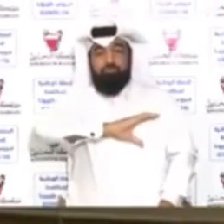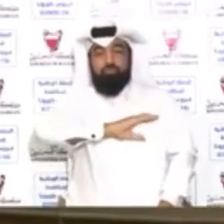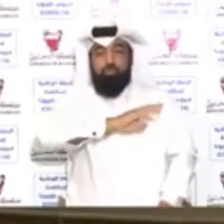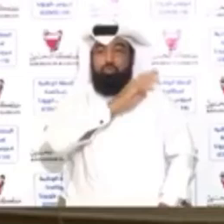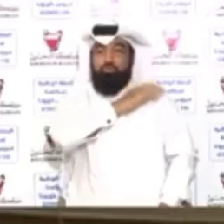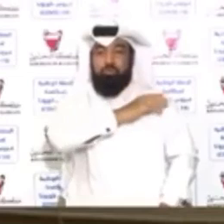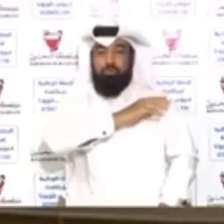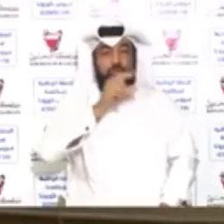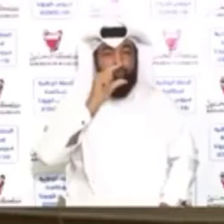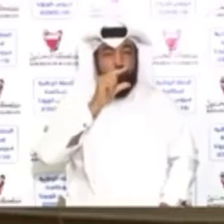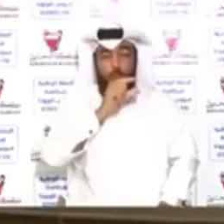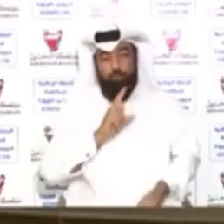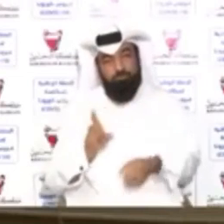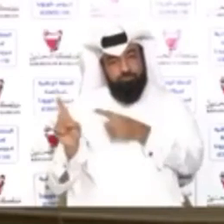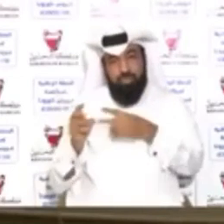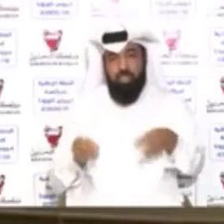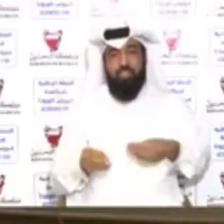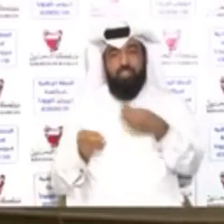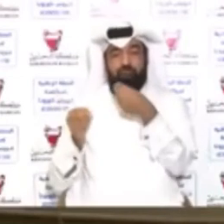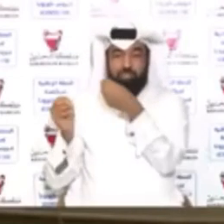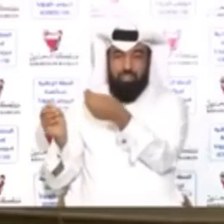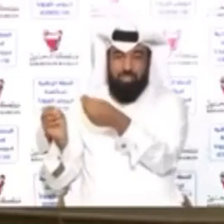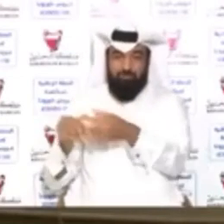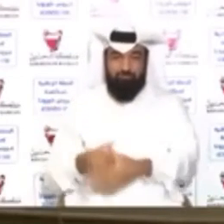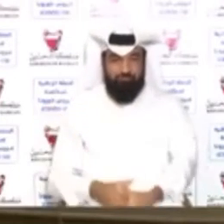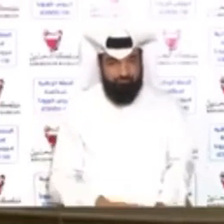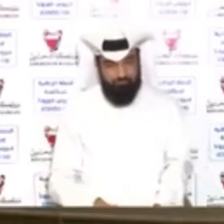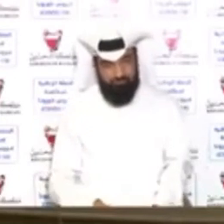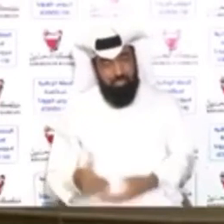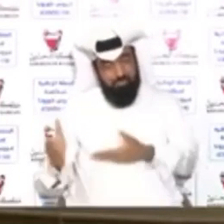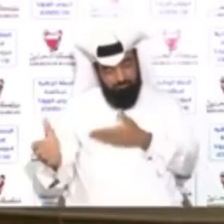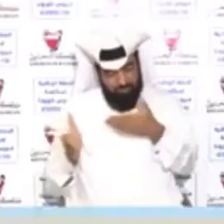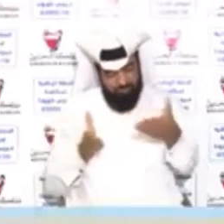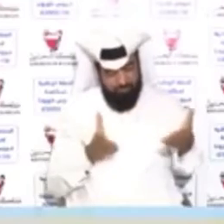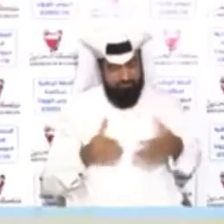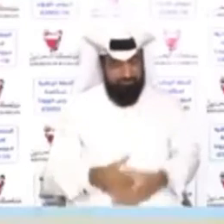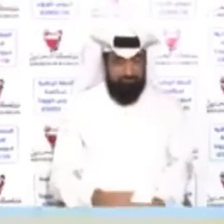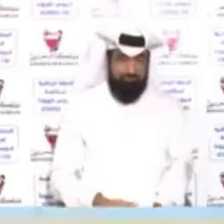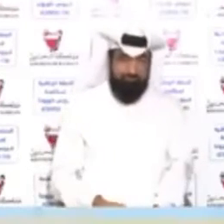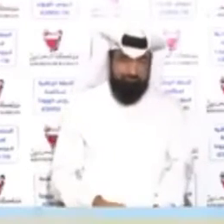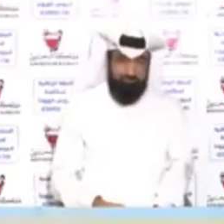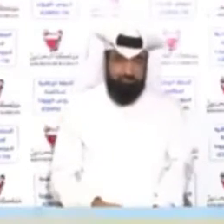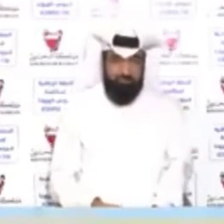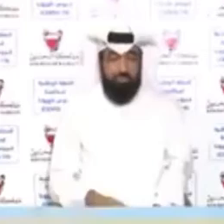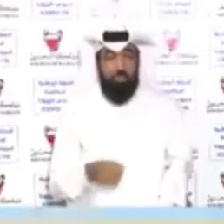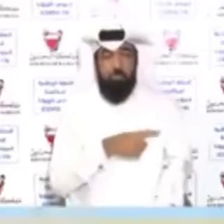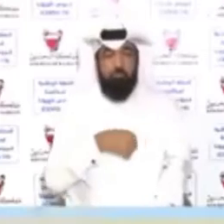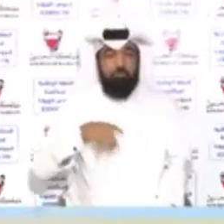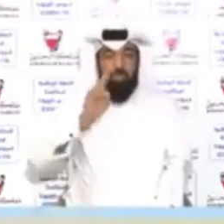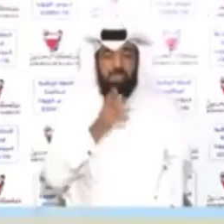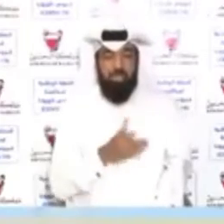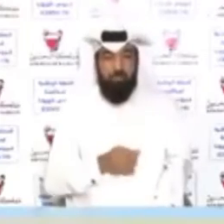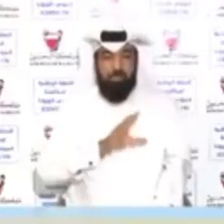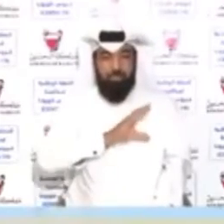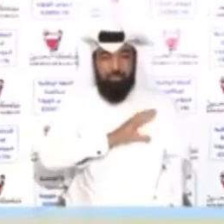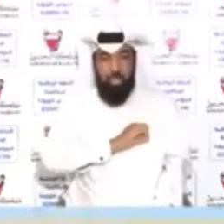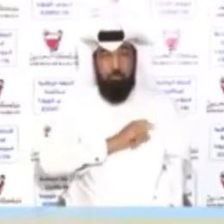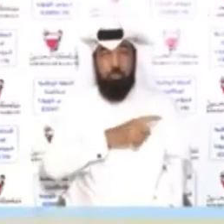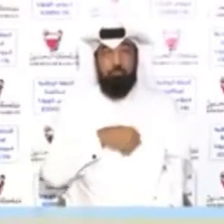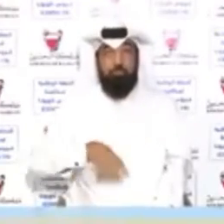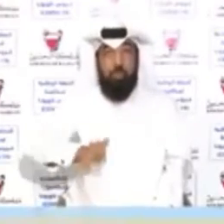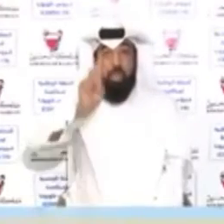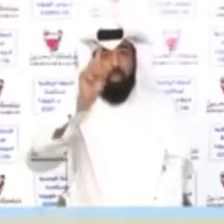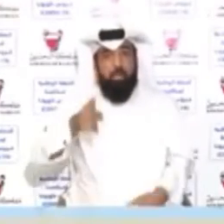وعضو الفريق الوطني للتصدي لفيروس الكورونا، فليتفضل مشكور. بسم الله الرحمن الرحيم، بسم الله نبدأ به